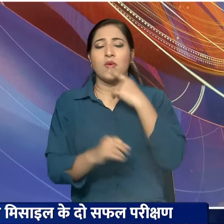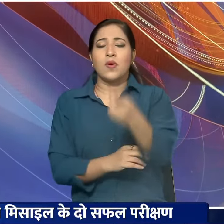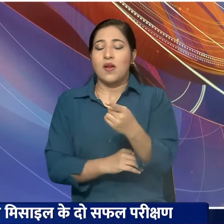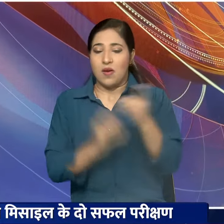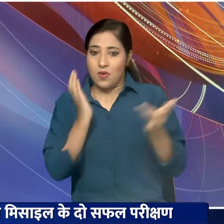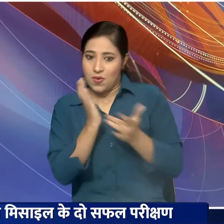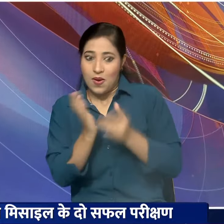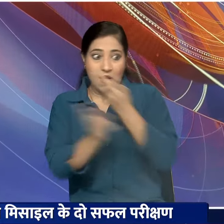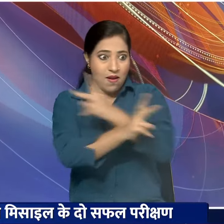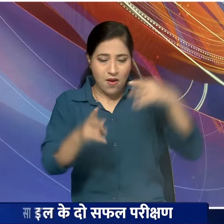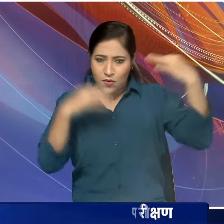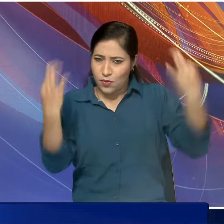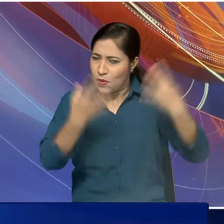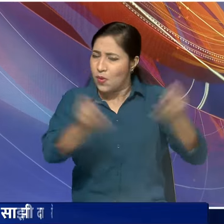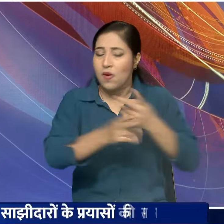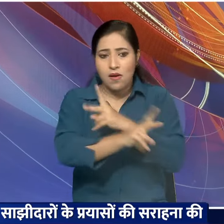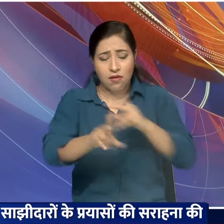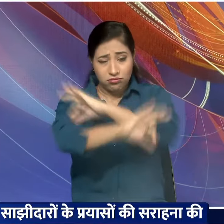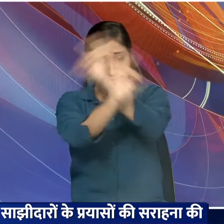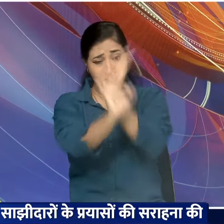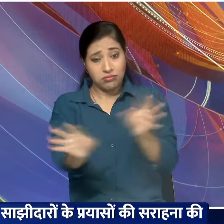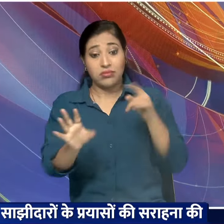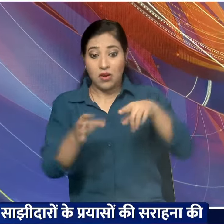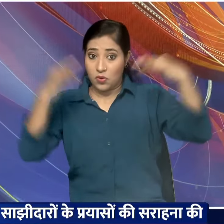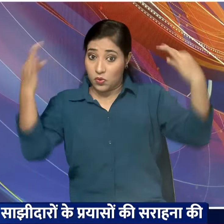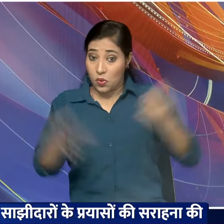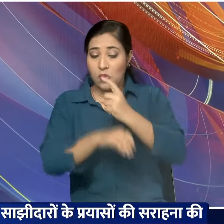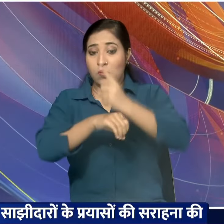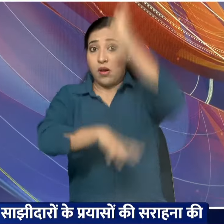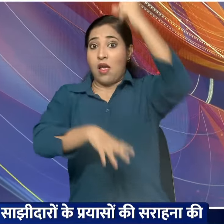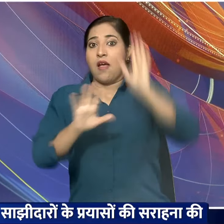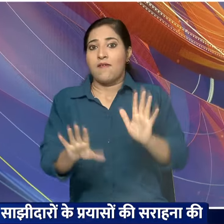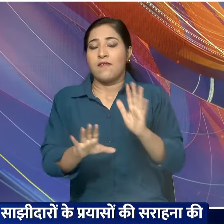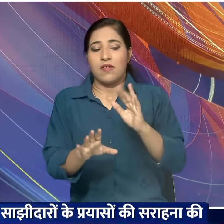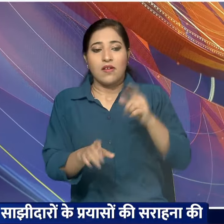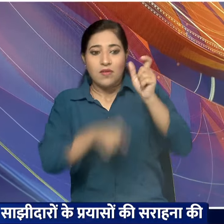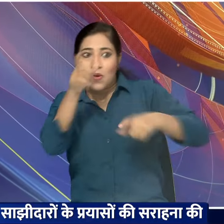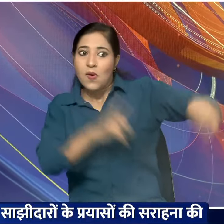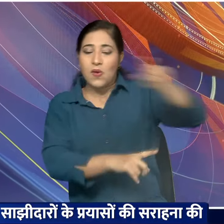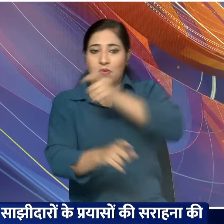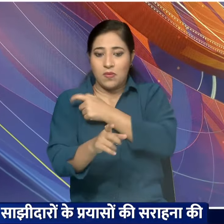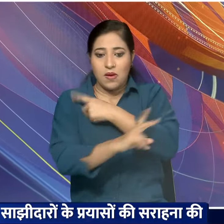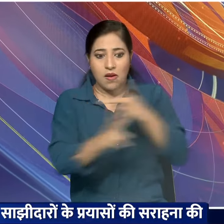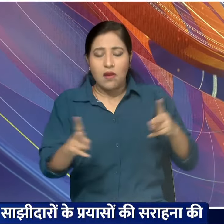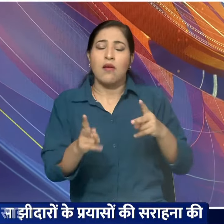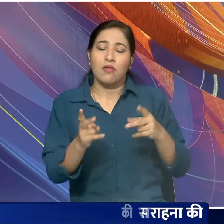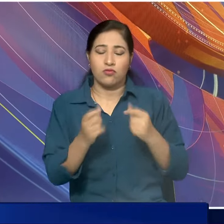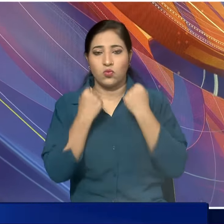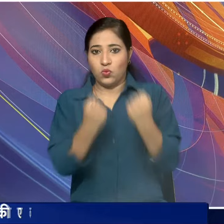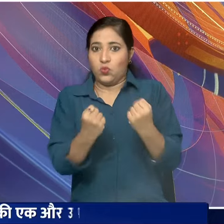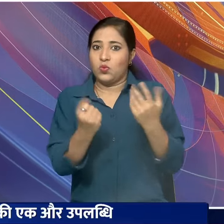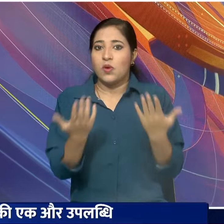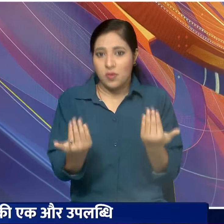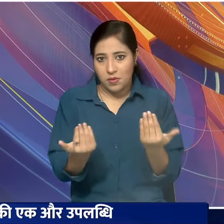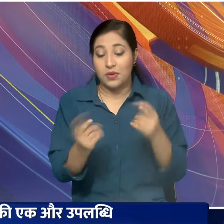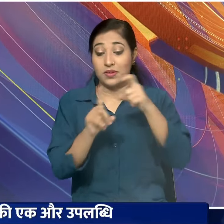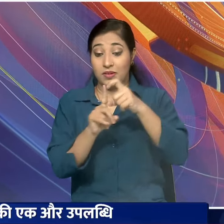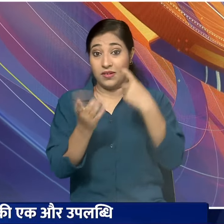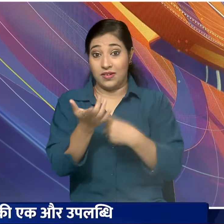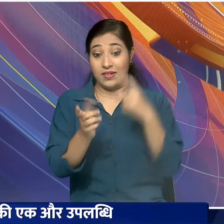आधुनिक तकनीकों से लैस नई मिसाइल सशस्त्र बलों को तकनीकी रूप से सुदृढ़ करेगी। डीआरडीओ के